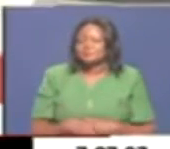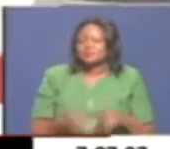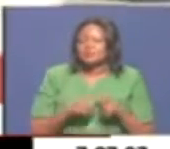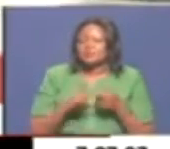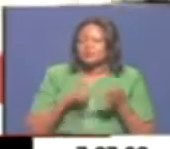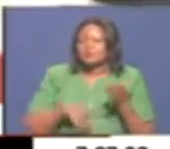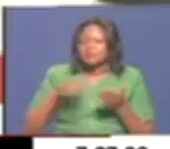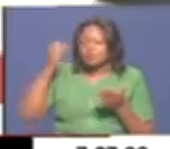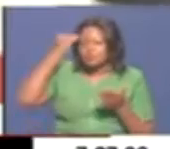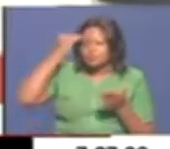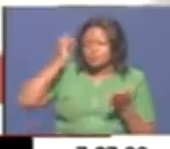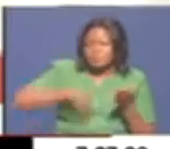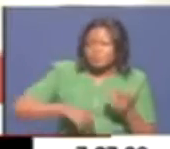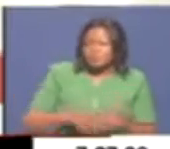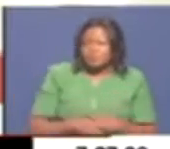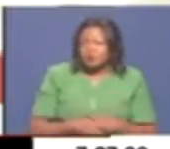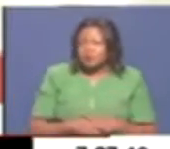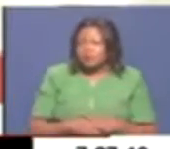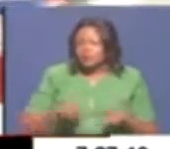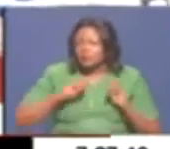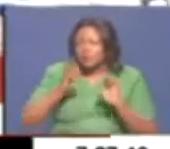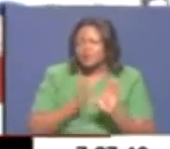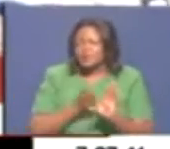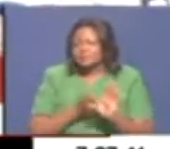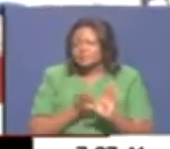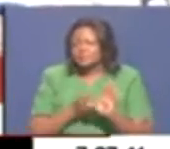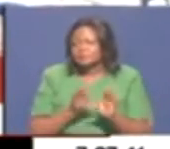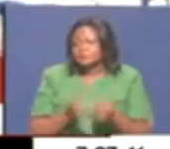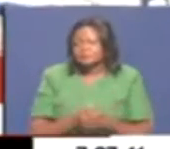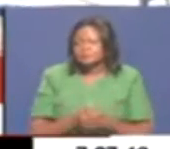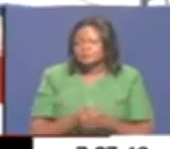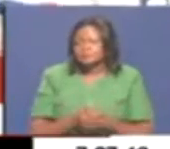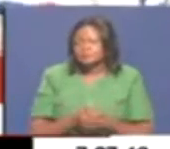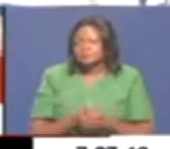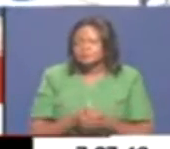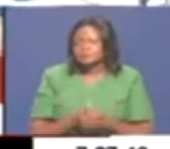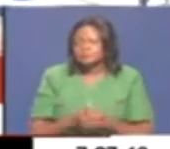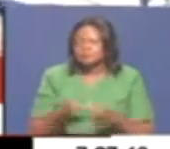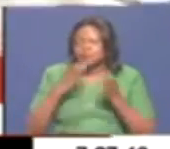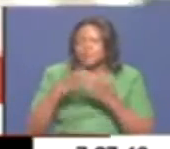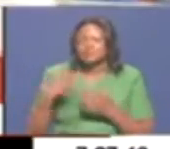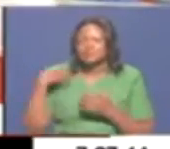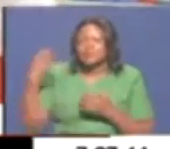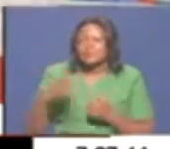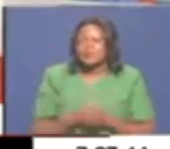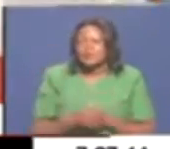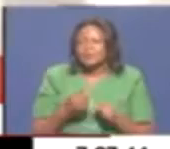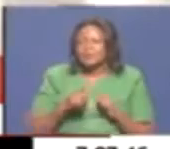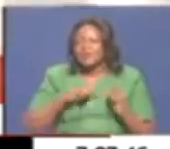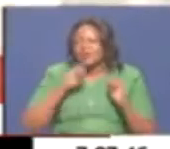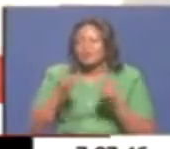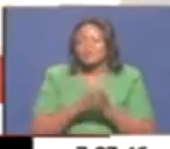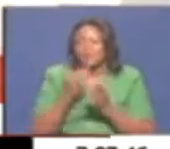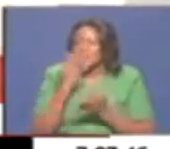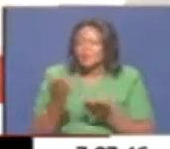tu mende kuparticipate, participation world champion, unaona. Sasa unaona watu kienda morale, kunaona